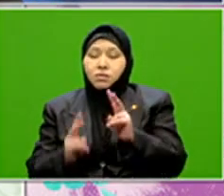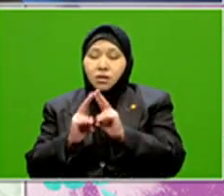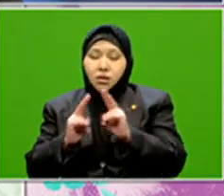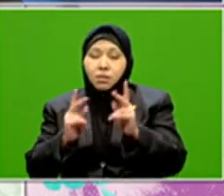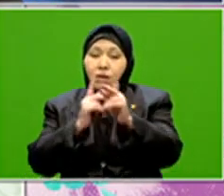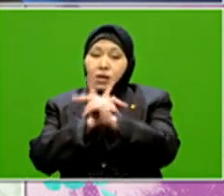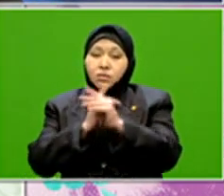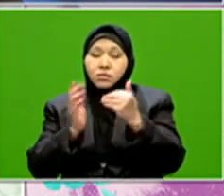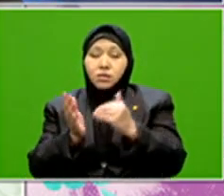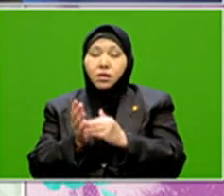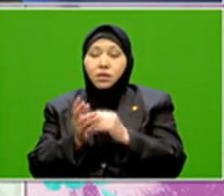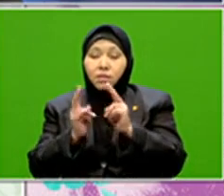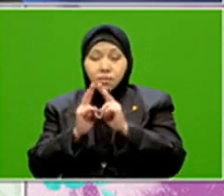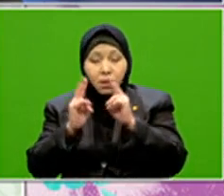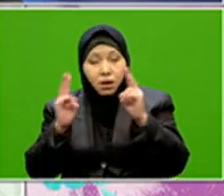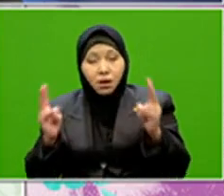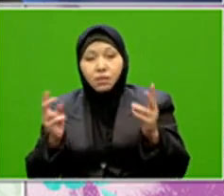الرحمن